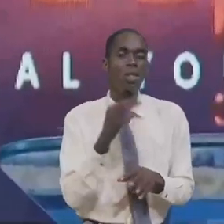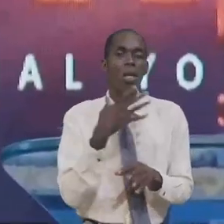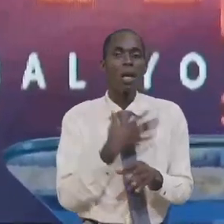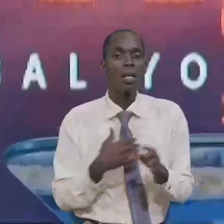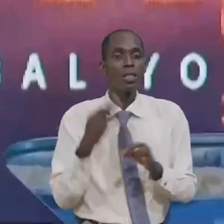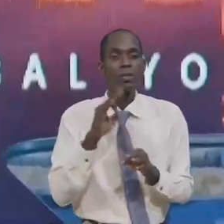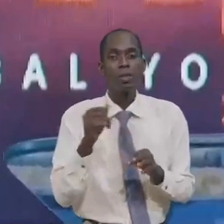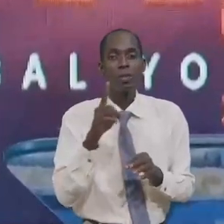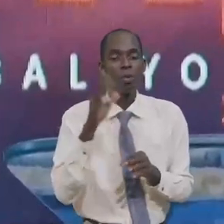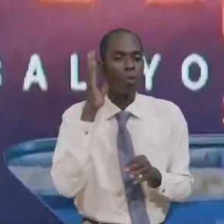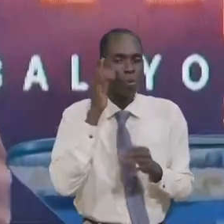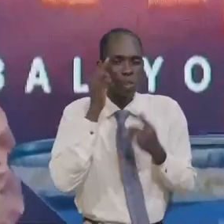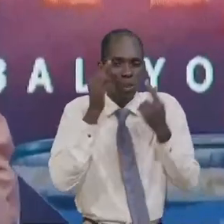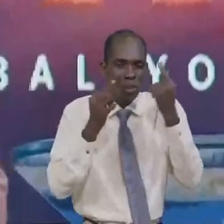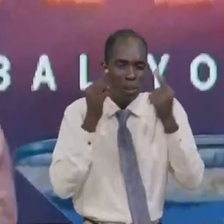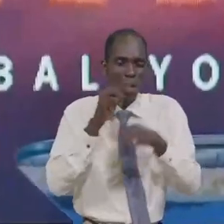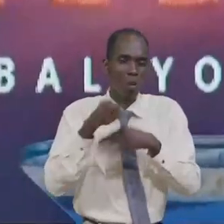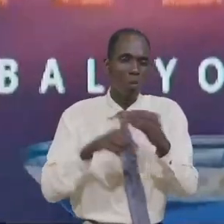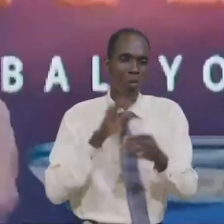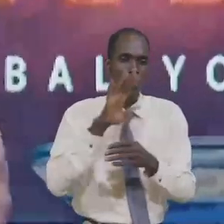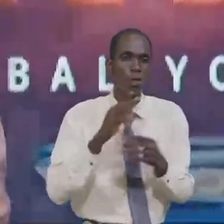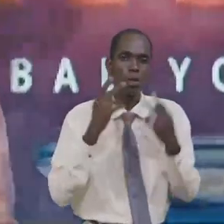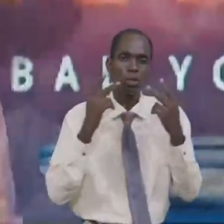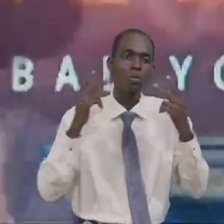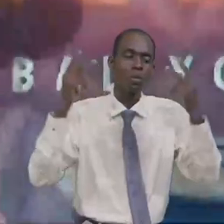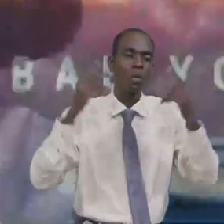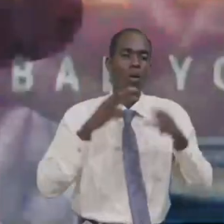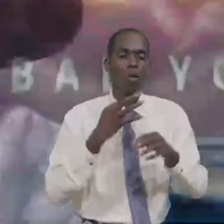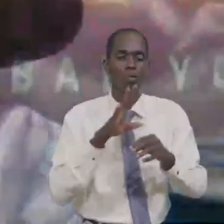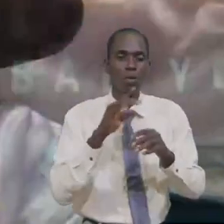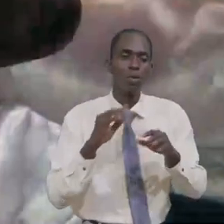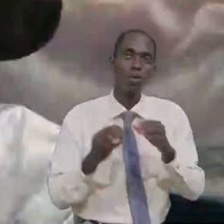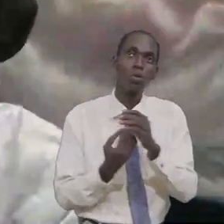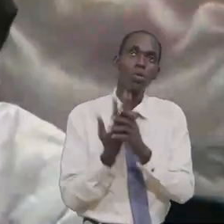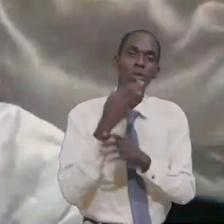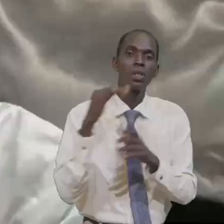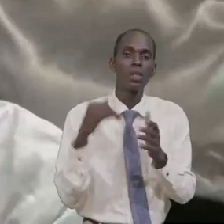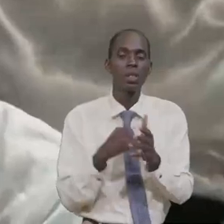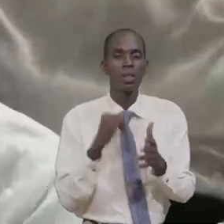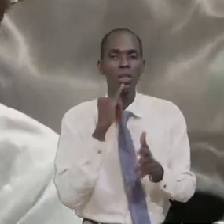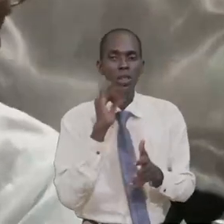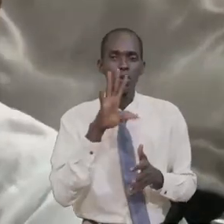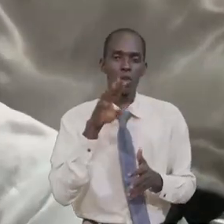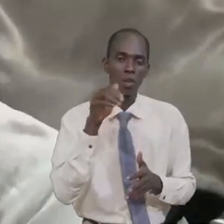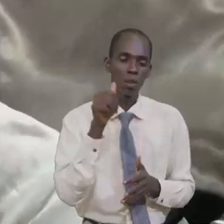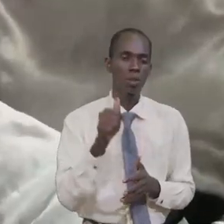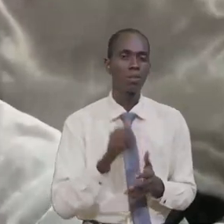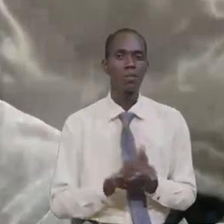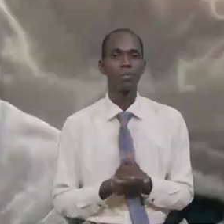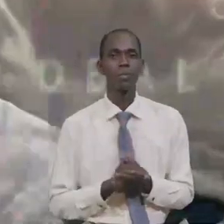tu veux que quelqu'un doit penser à ton ascension c'est toi-même c'est toi-même alors